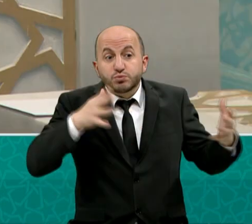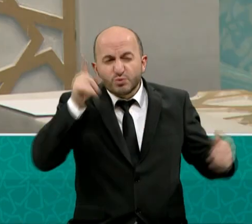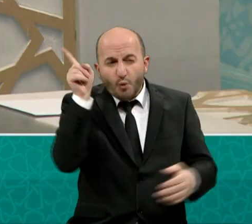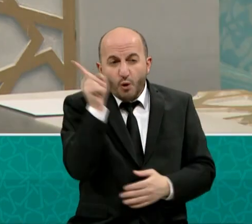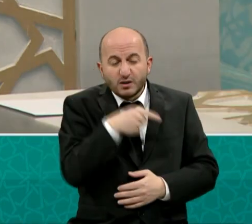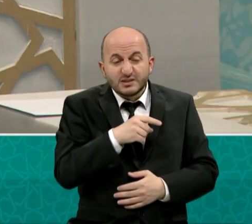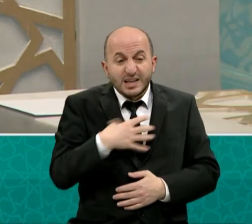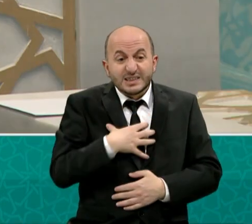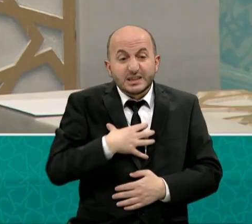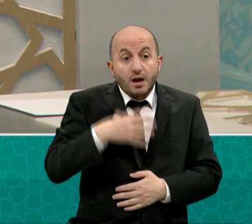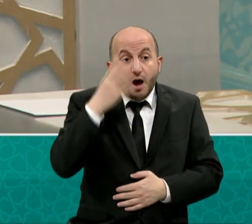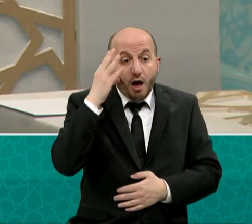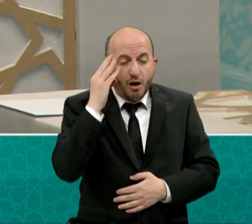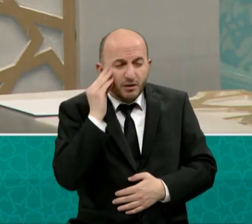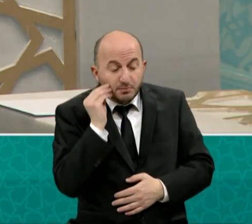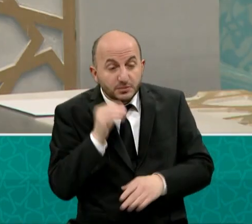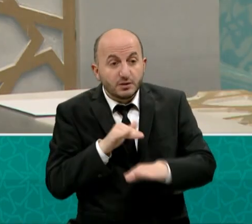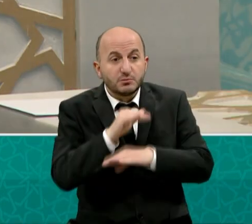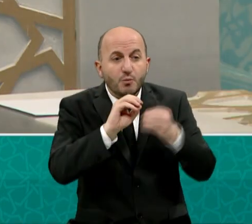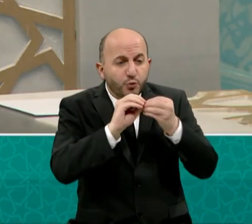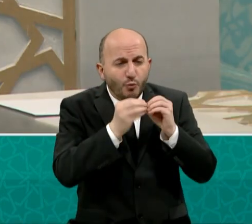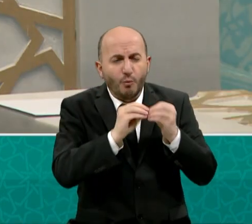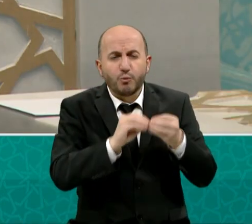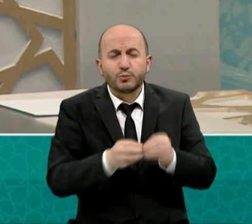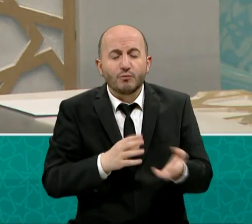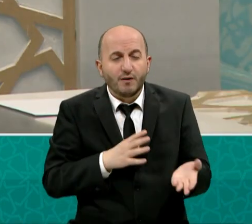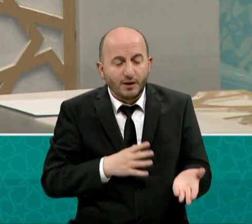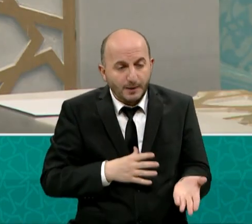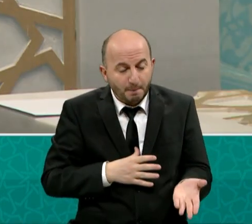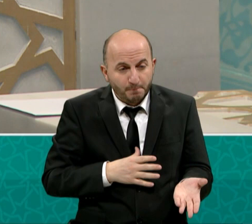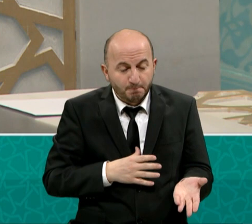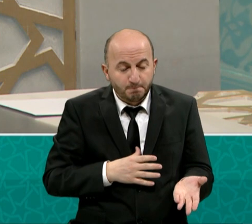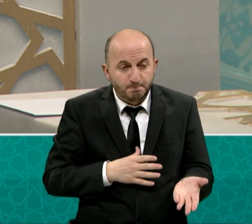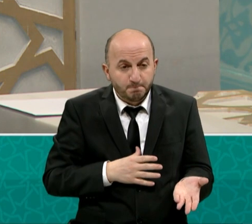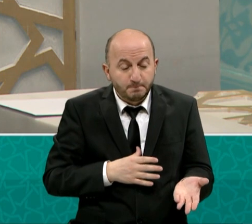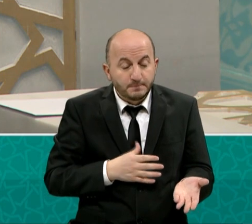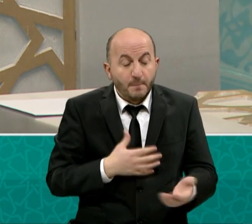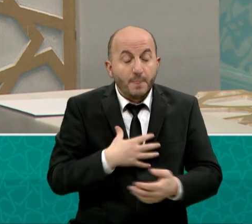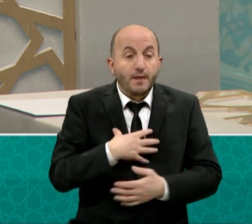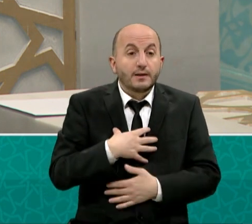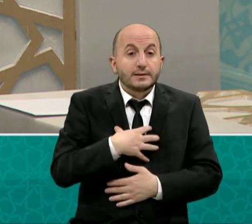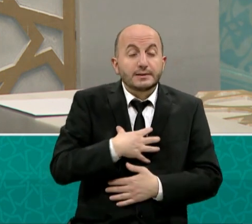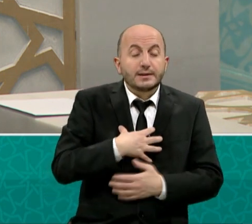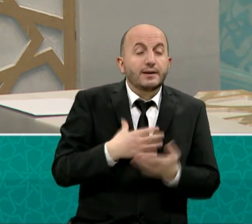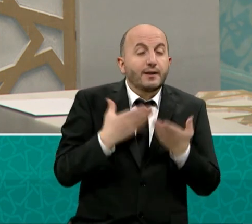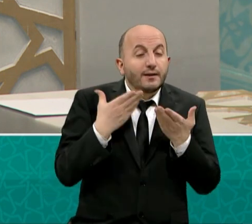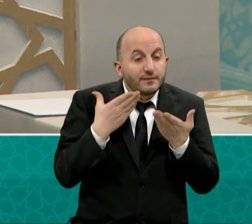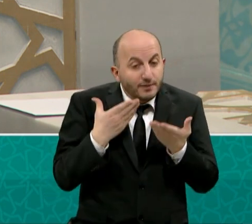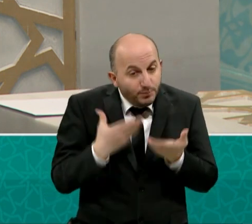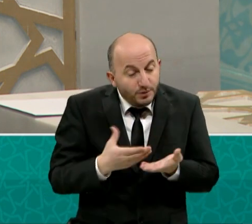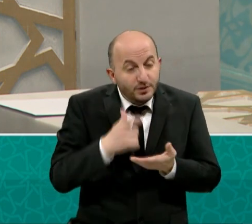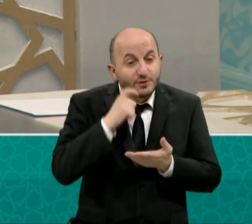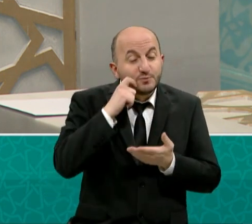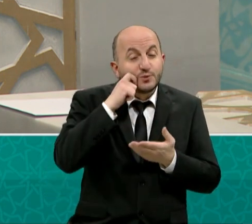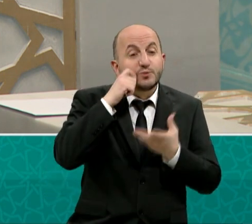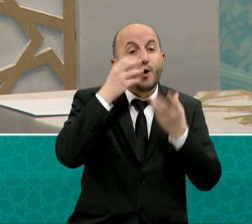anlamada, algılamada ve yaşamada problemlerimiz var. Dini kabul eden, Müslüman olduğunu